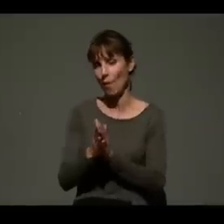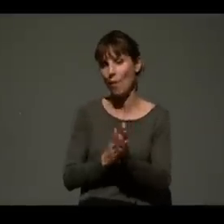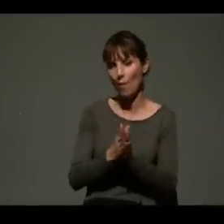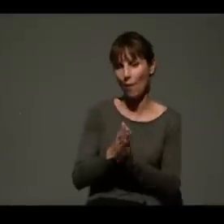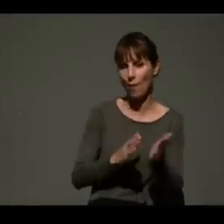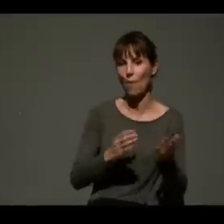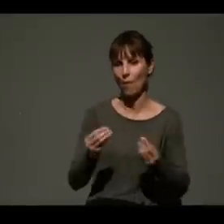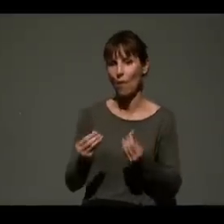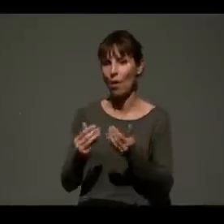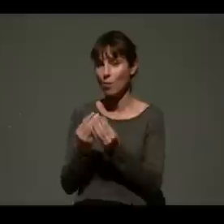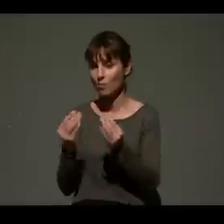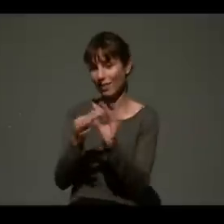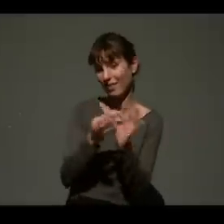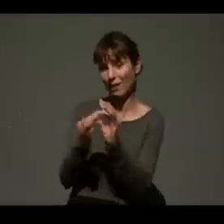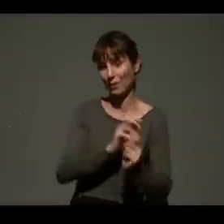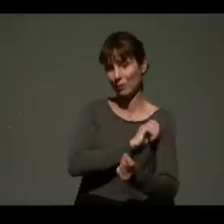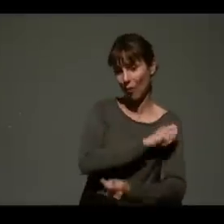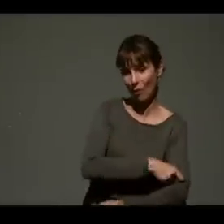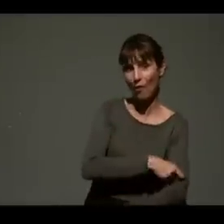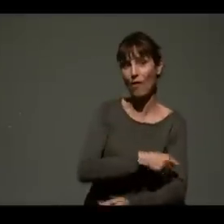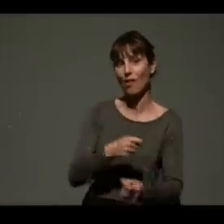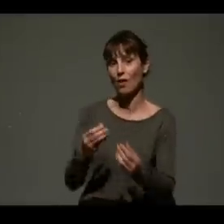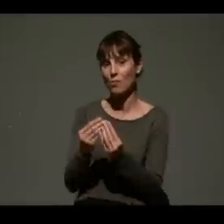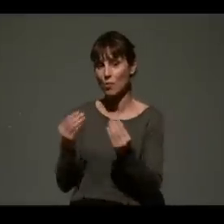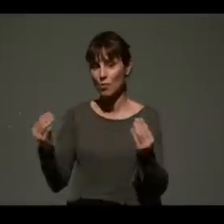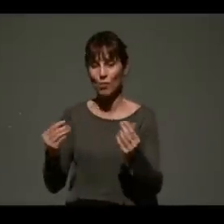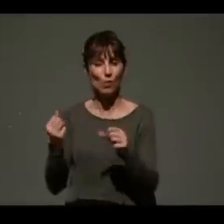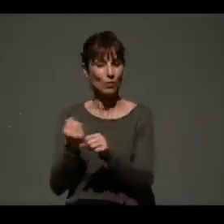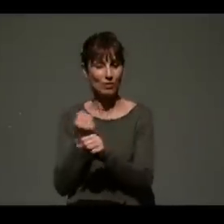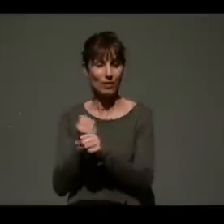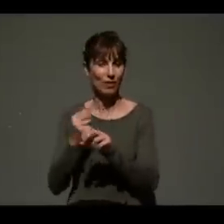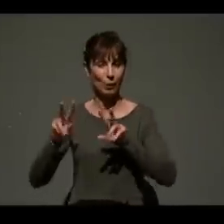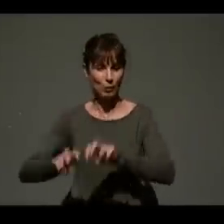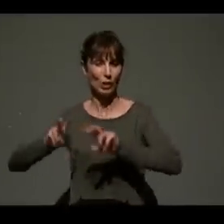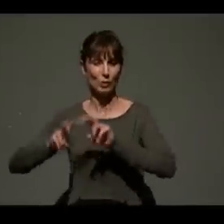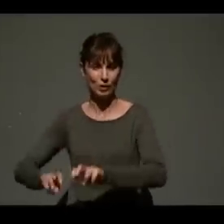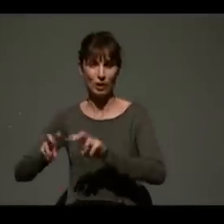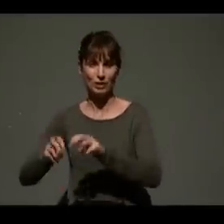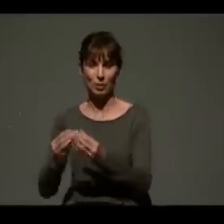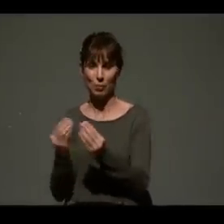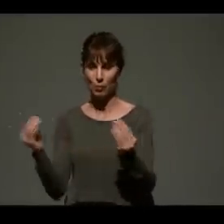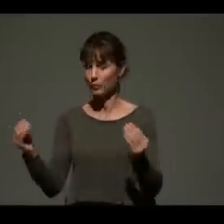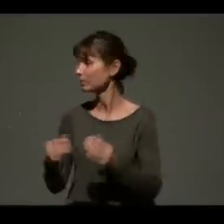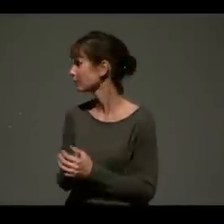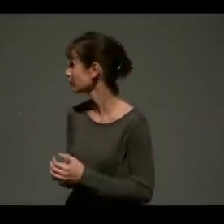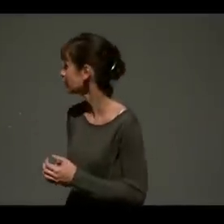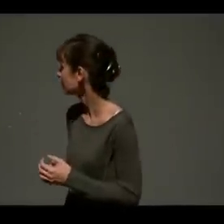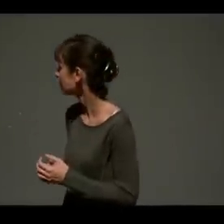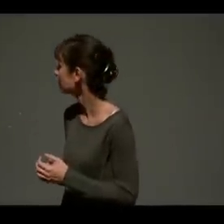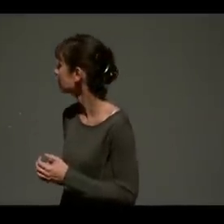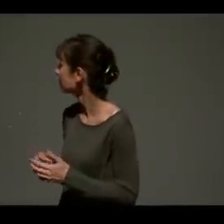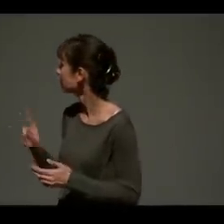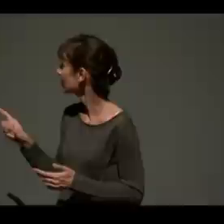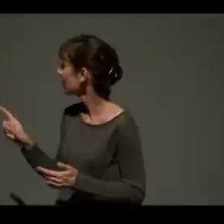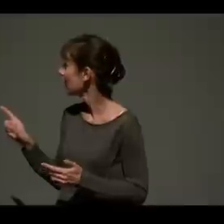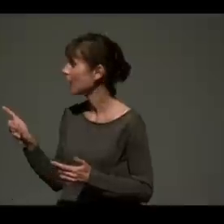travaux de fait dans ce domaine. Il reste encore beaucoup à faire. Et Étienne Klein, qui, je crois, est un habitué de la